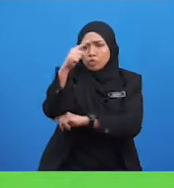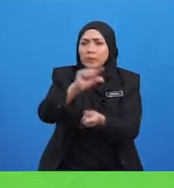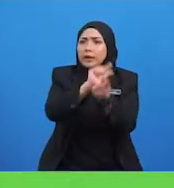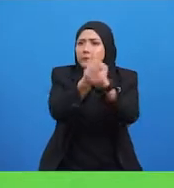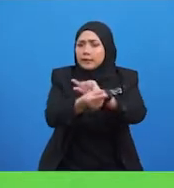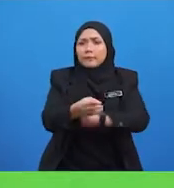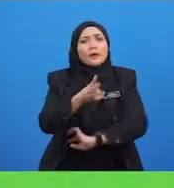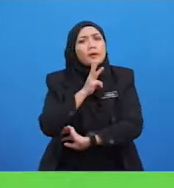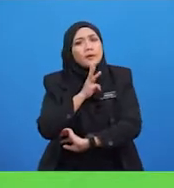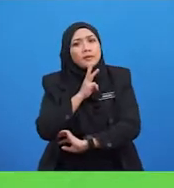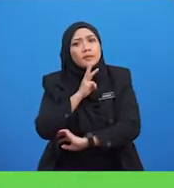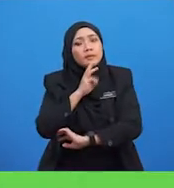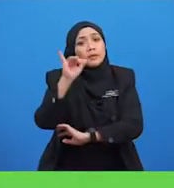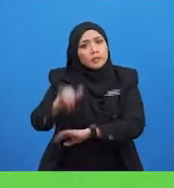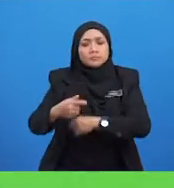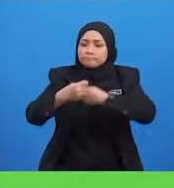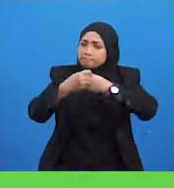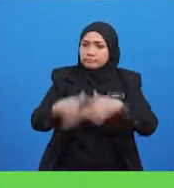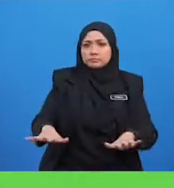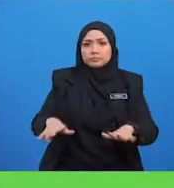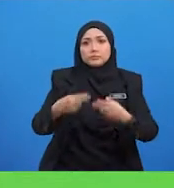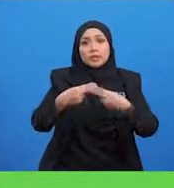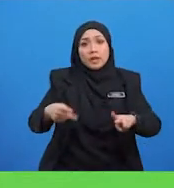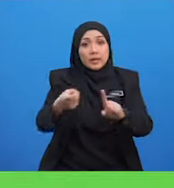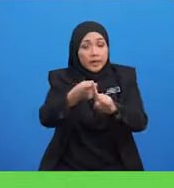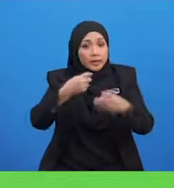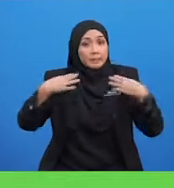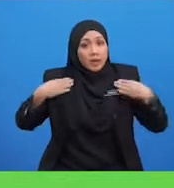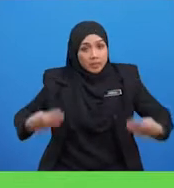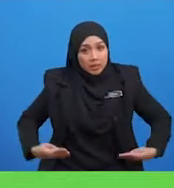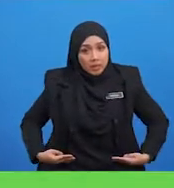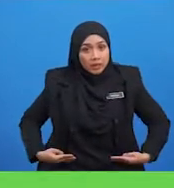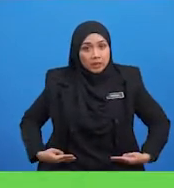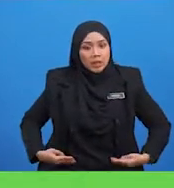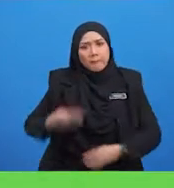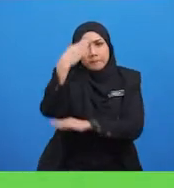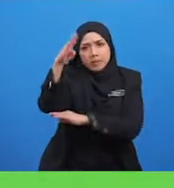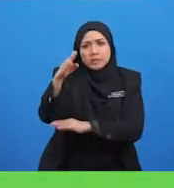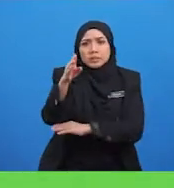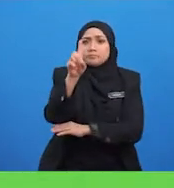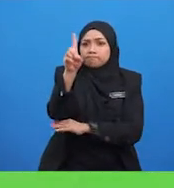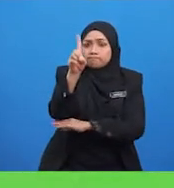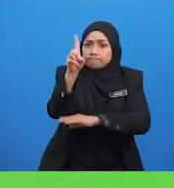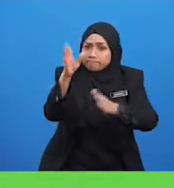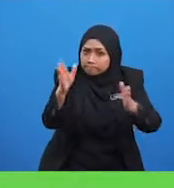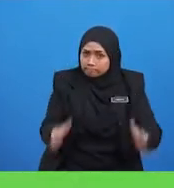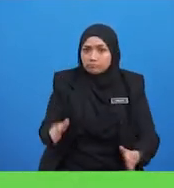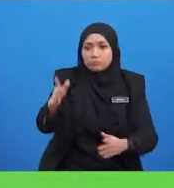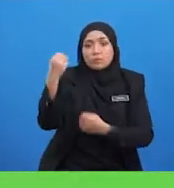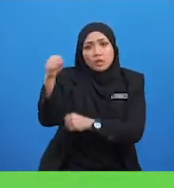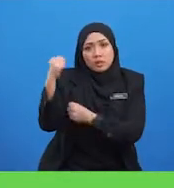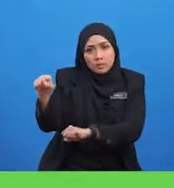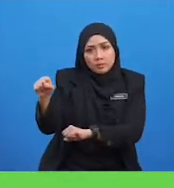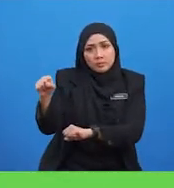Bagi seorang atlet, mereka perlu mahir menggunakan pemasaan, iaitu timing